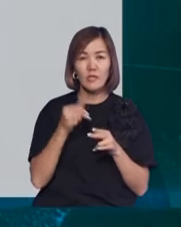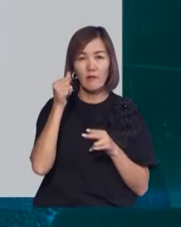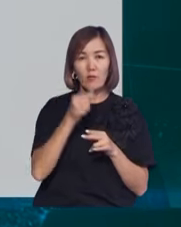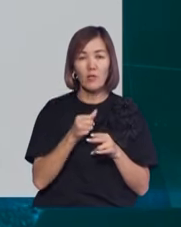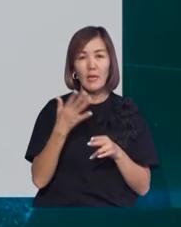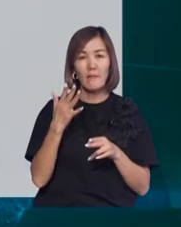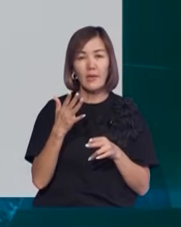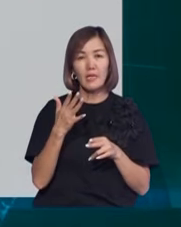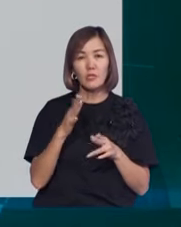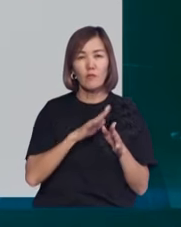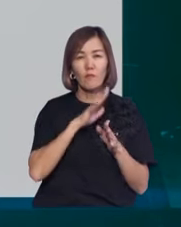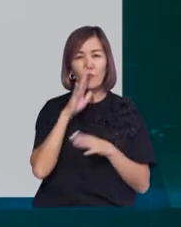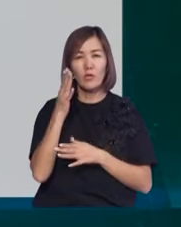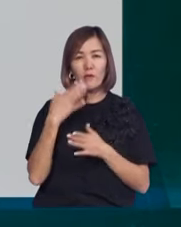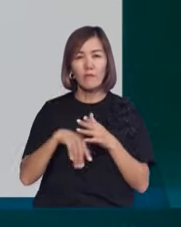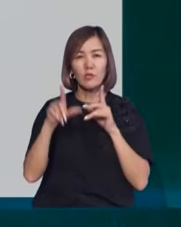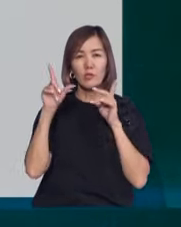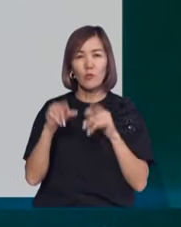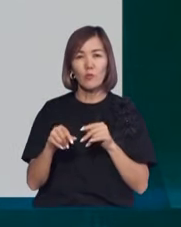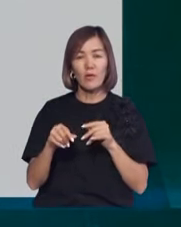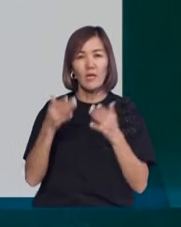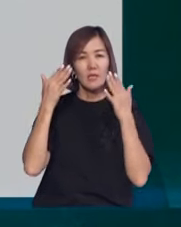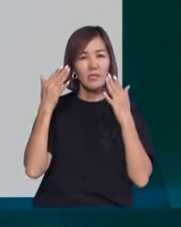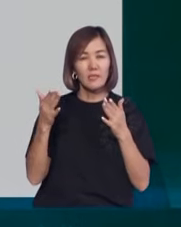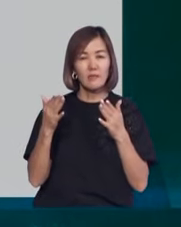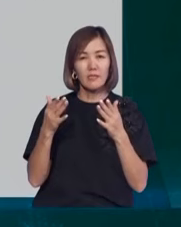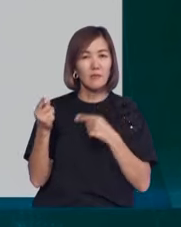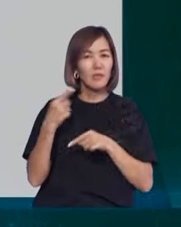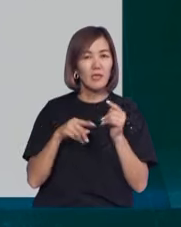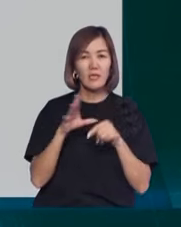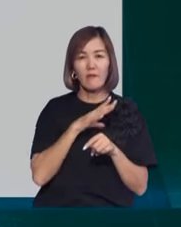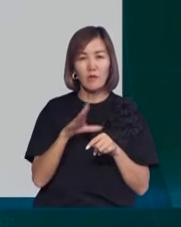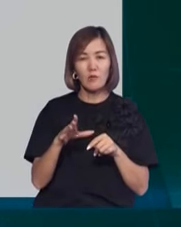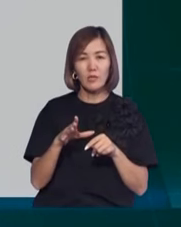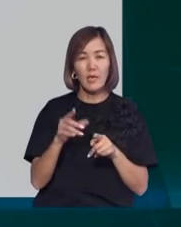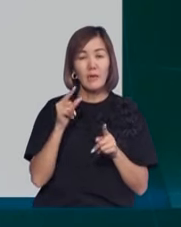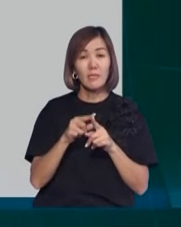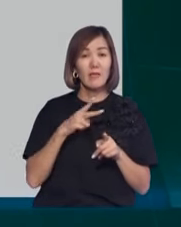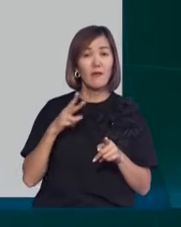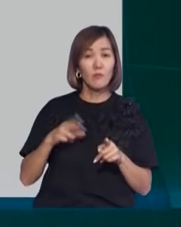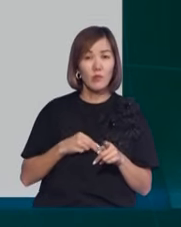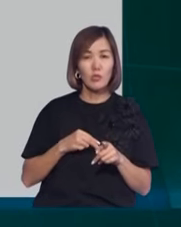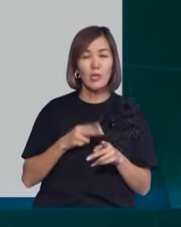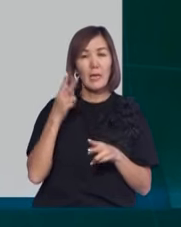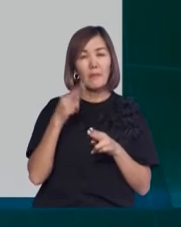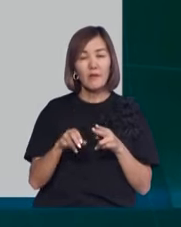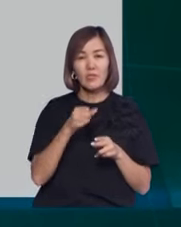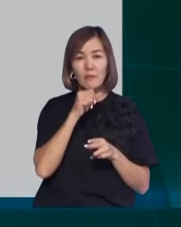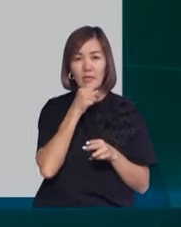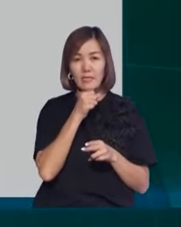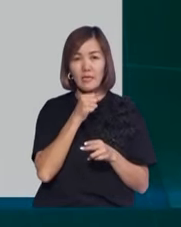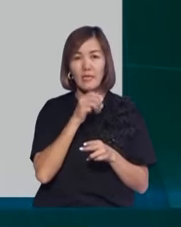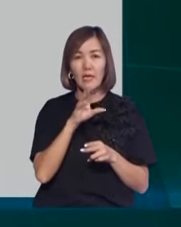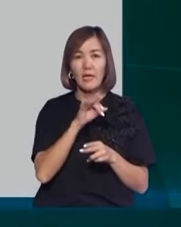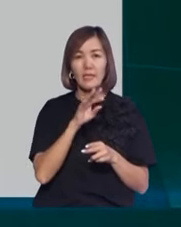года около 5 часов утра он вышел из дому в неизвестном направлении и до сих пор не вернулся. По словам дочери пропавшего